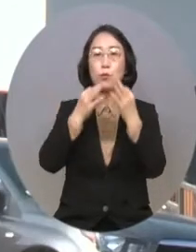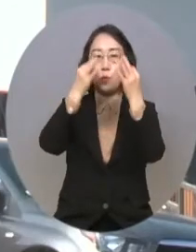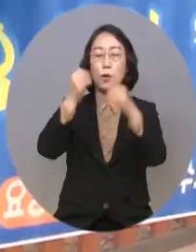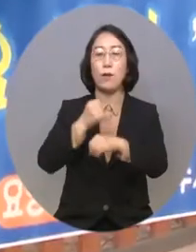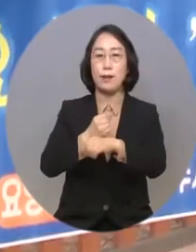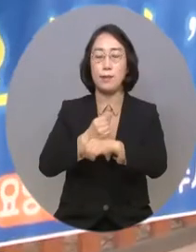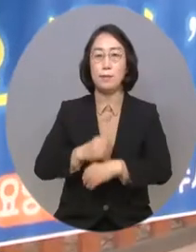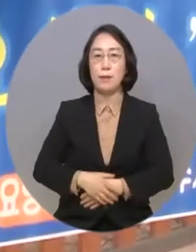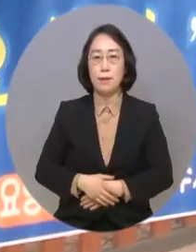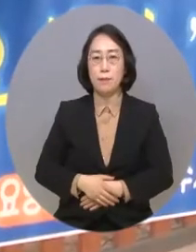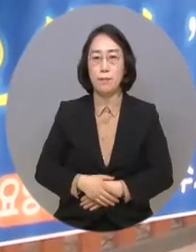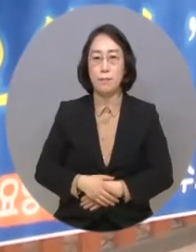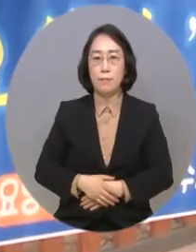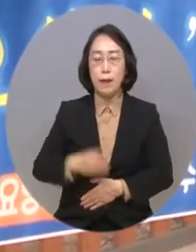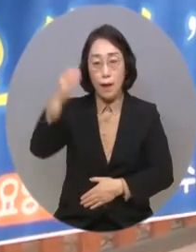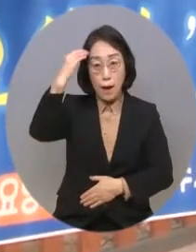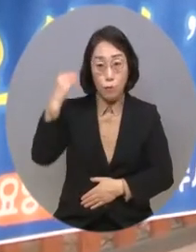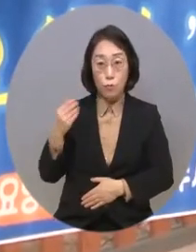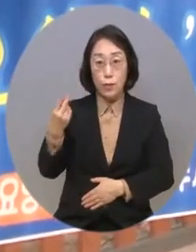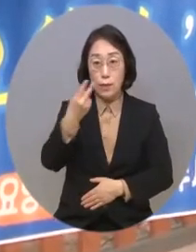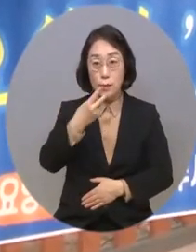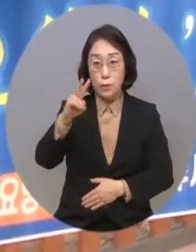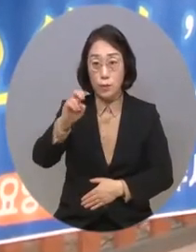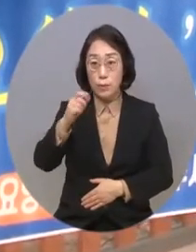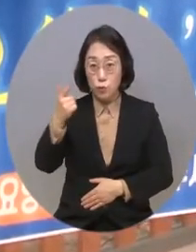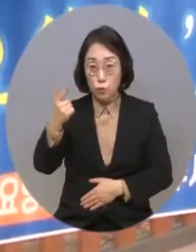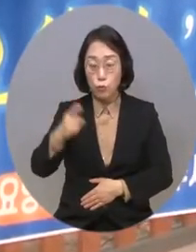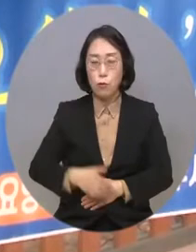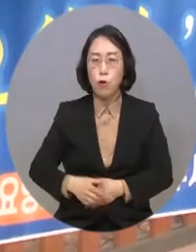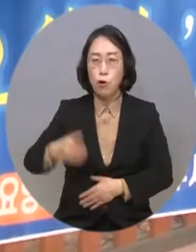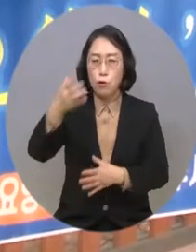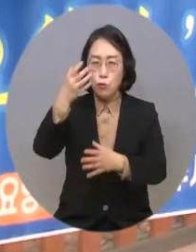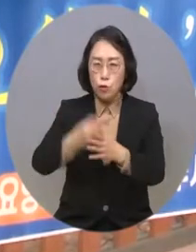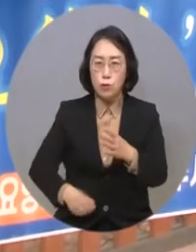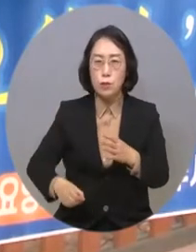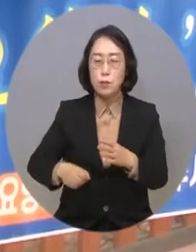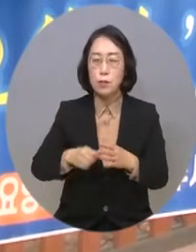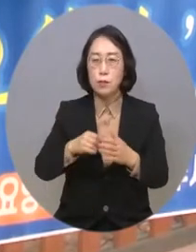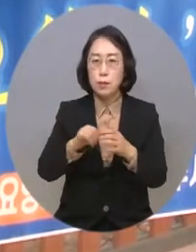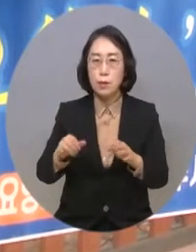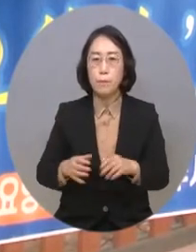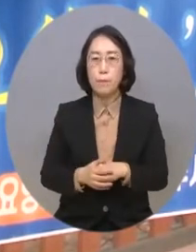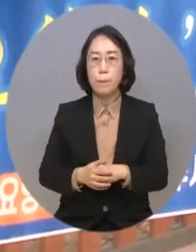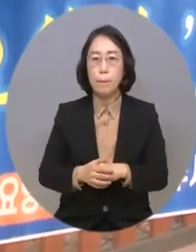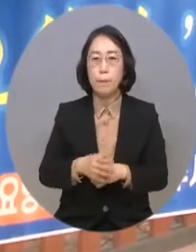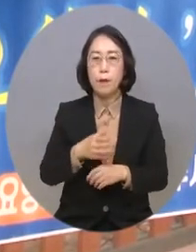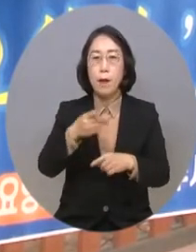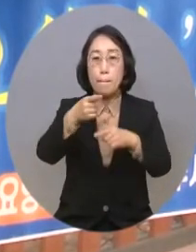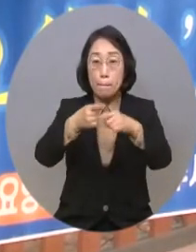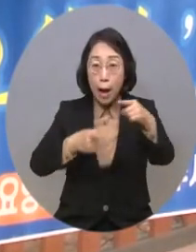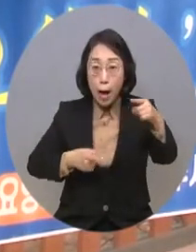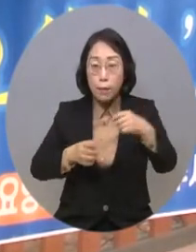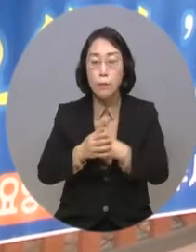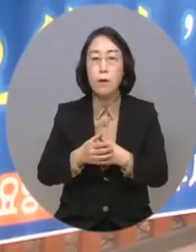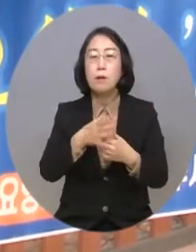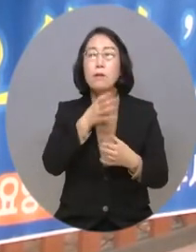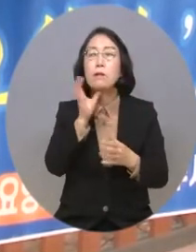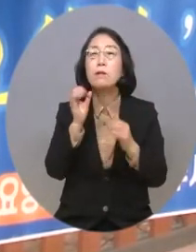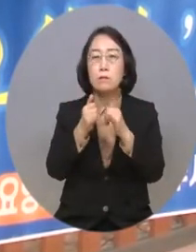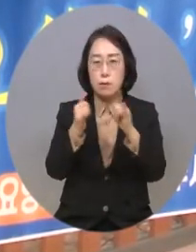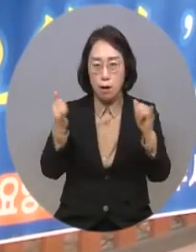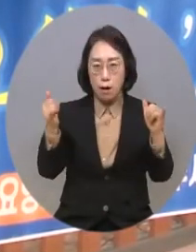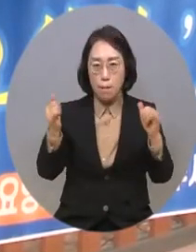것입니다. 대한민국은 2026년도에 전체 인구 중 20%가 노령층이 차지하는 초고령 사회로 진입하게